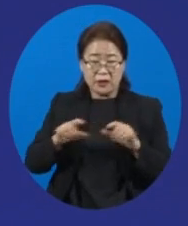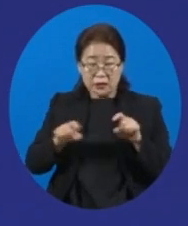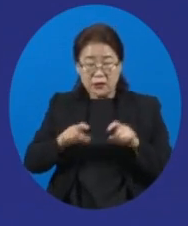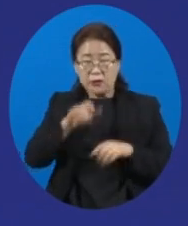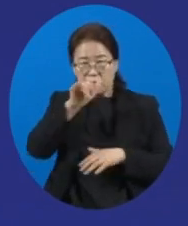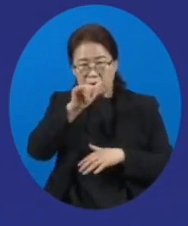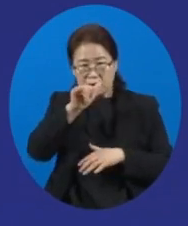있지는 않습니까?